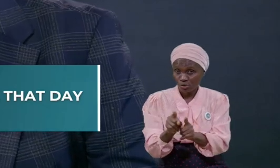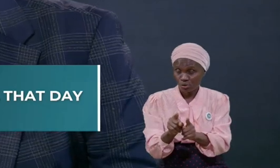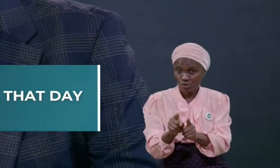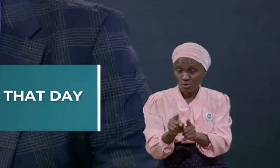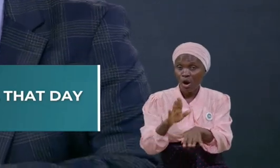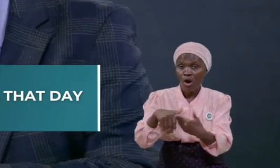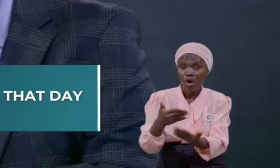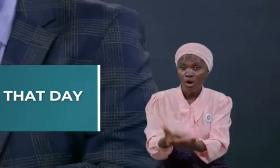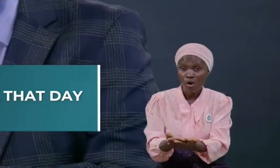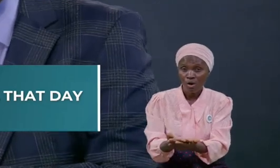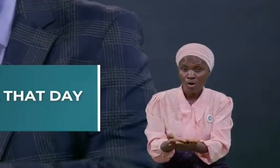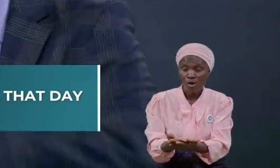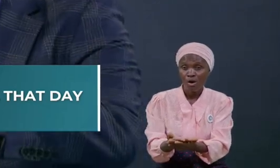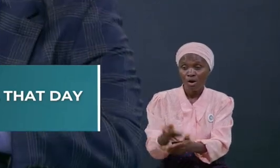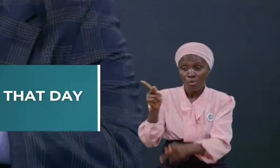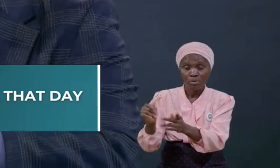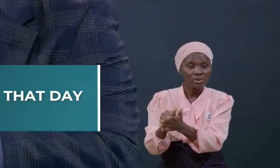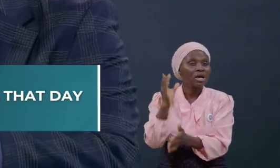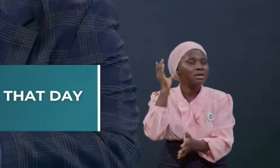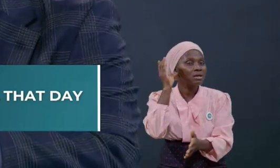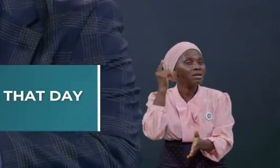m'écoutent aujourd'hui.